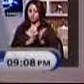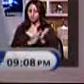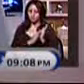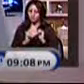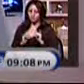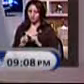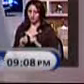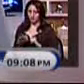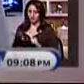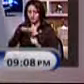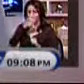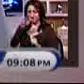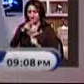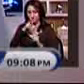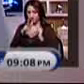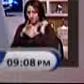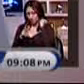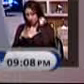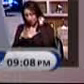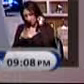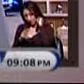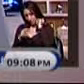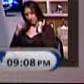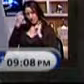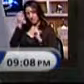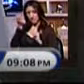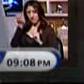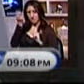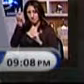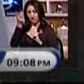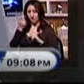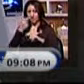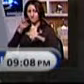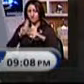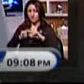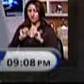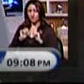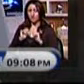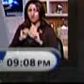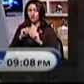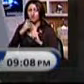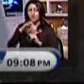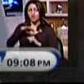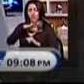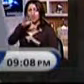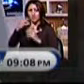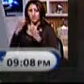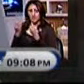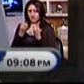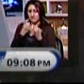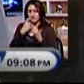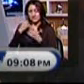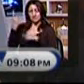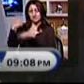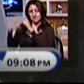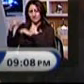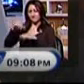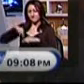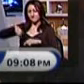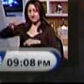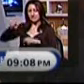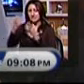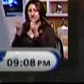أيضا رأي آخر يقول هناك اتهام للحياة الثقافية في مصر أنها تعاني من الشلالية وأن هناك منتفعين لسنوات طويلة من الفساد